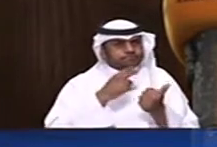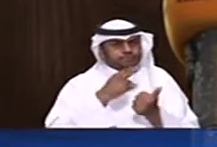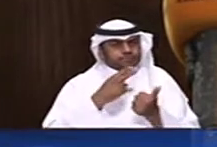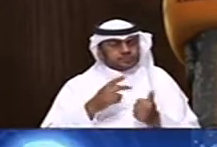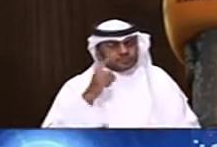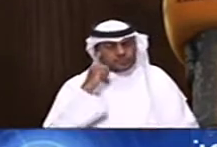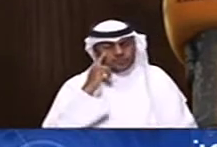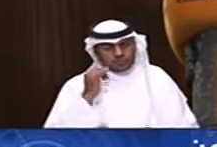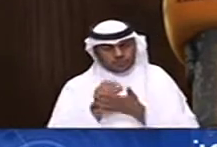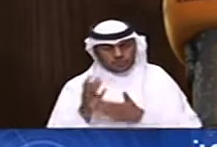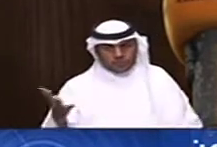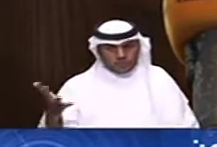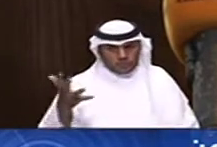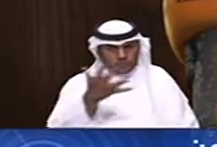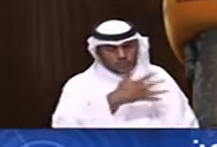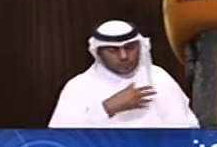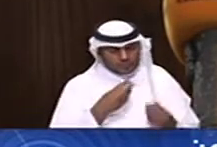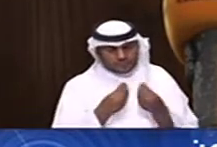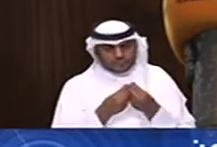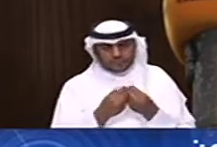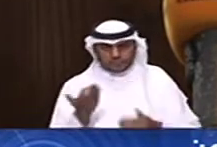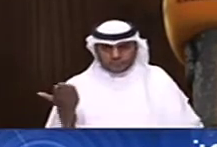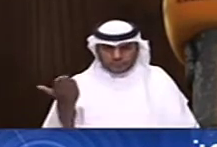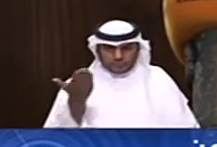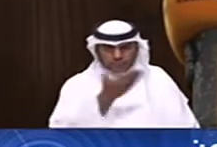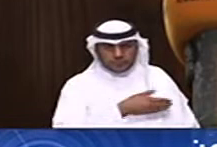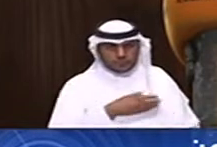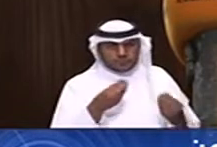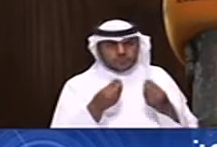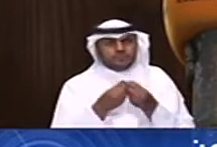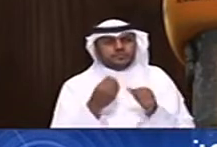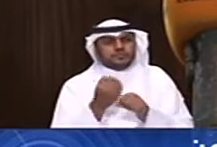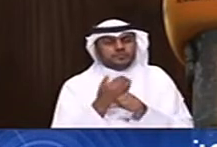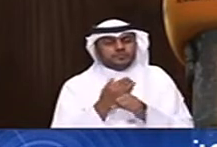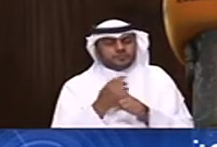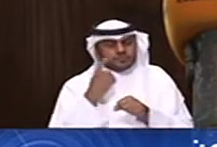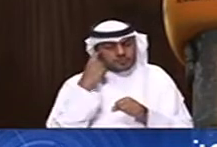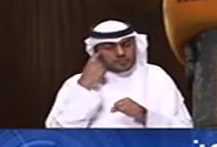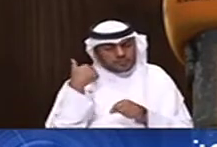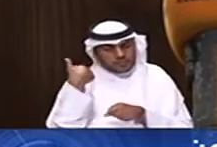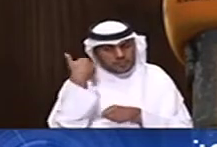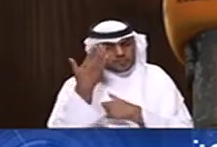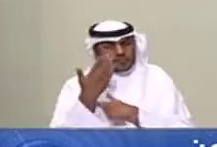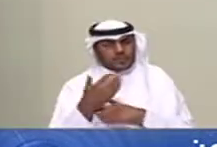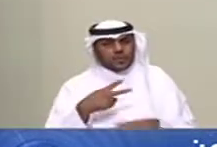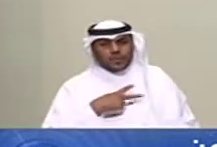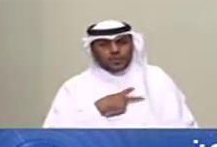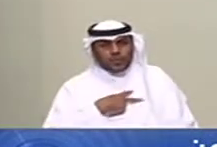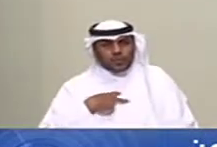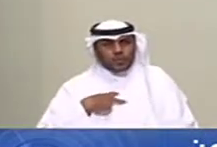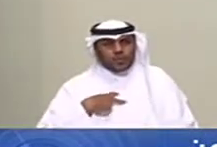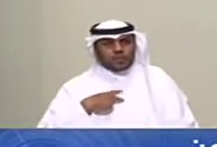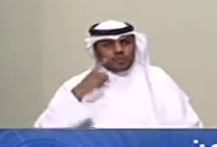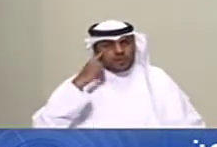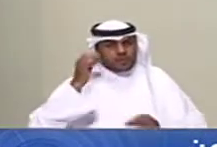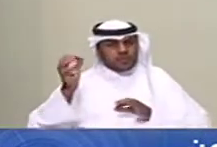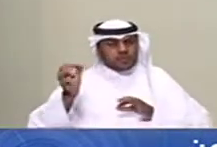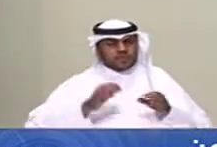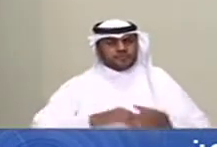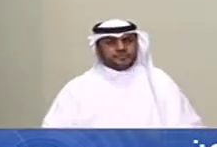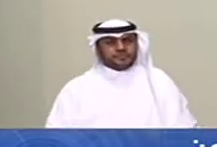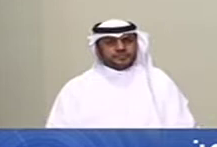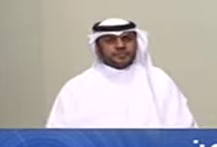منكم أنتم في تحقيقها ومعاونتنا على أساس أن احنا ننفذها في مختلف جهات الدولة. كما استعرض في الورشة نبذة